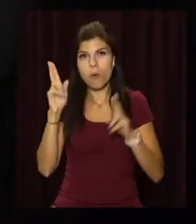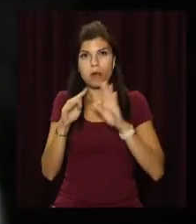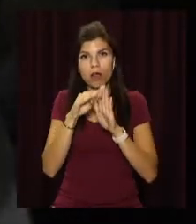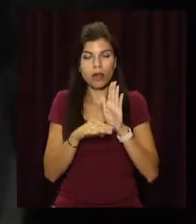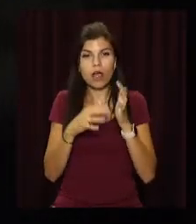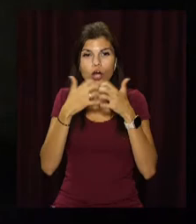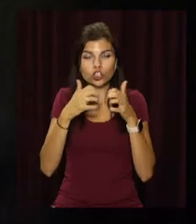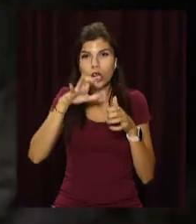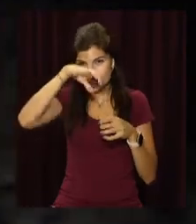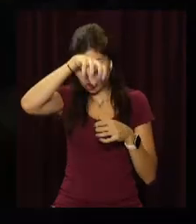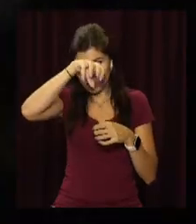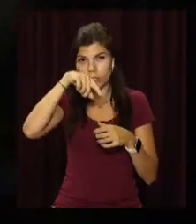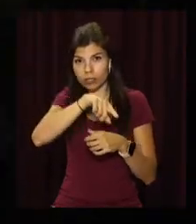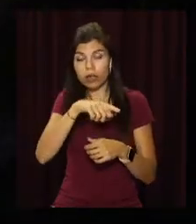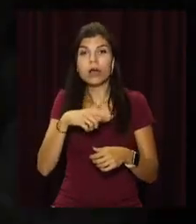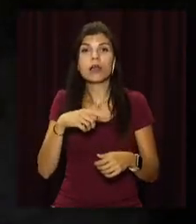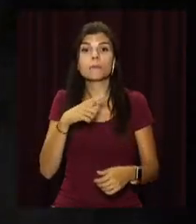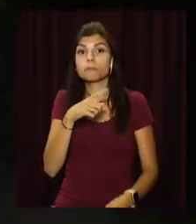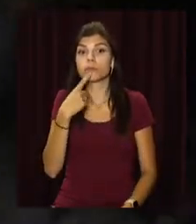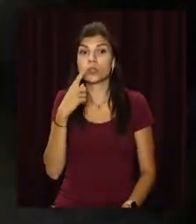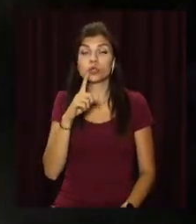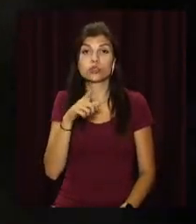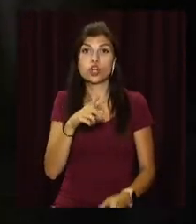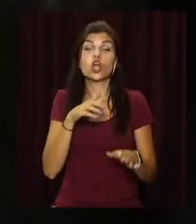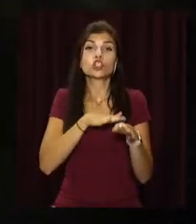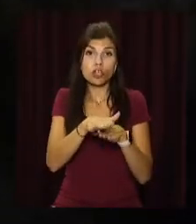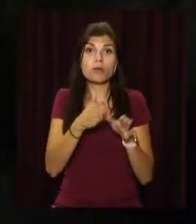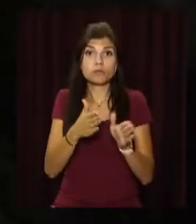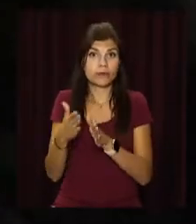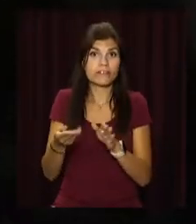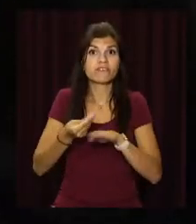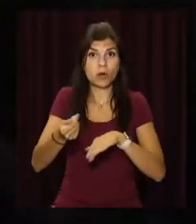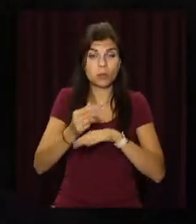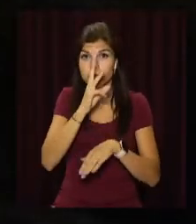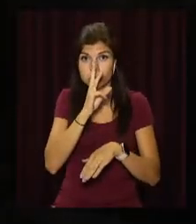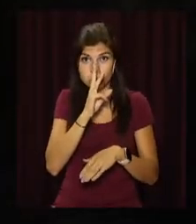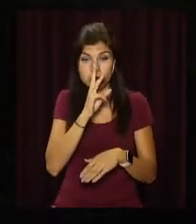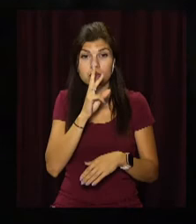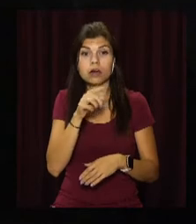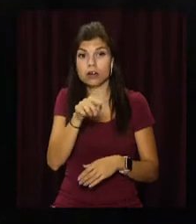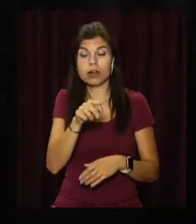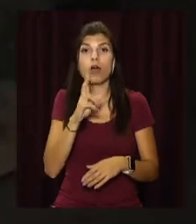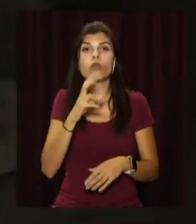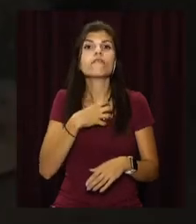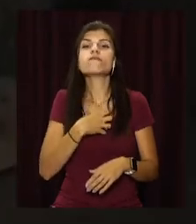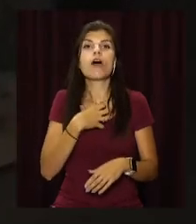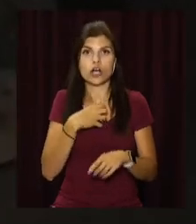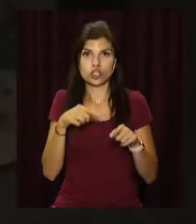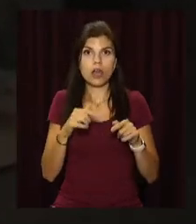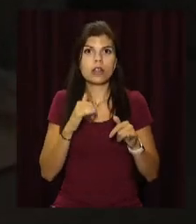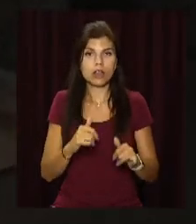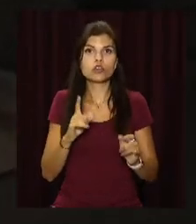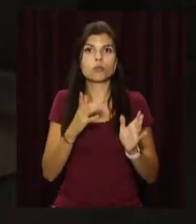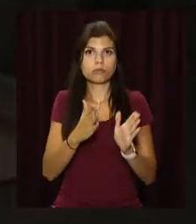розрахунків із шахтарями. Очільник уряду наголосив, вчасно та в повному обсязі виплачена заробітна плата – один із ключових параметрів для